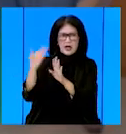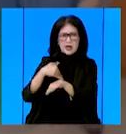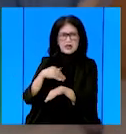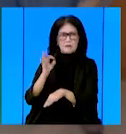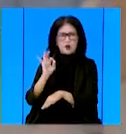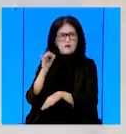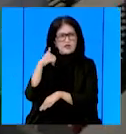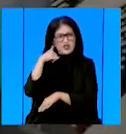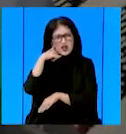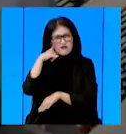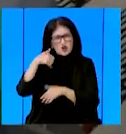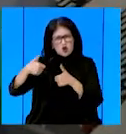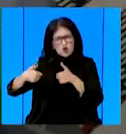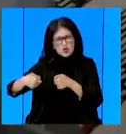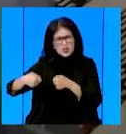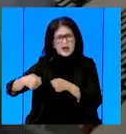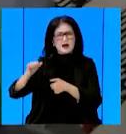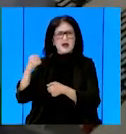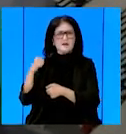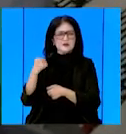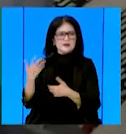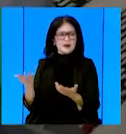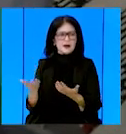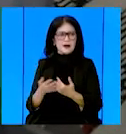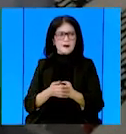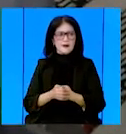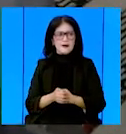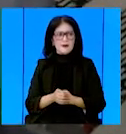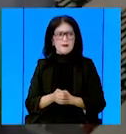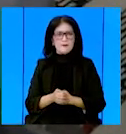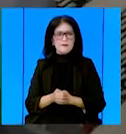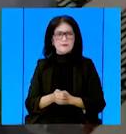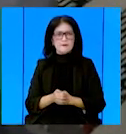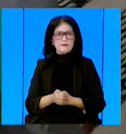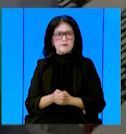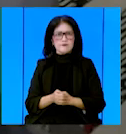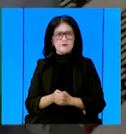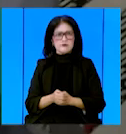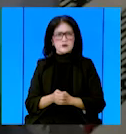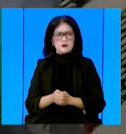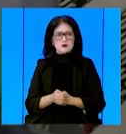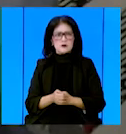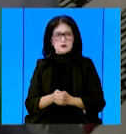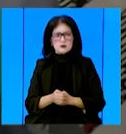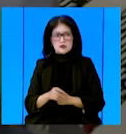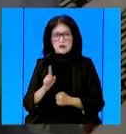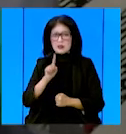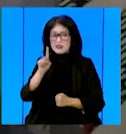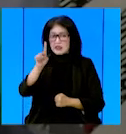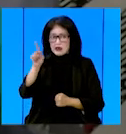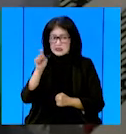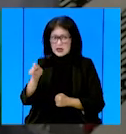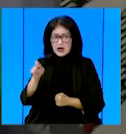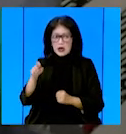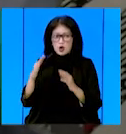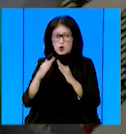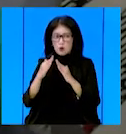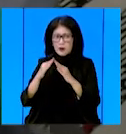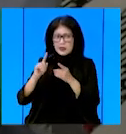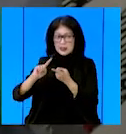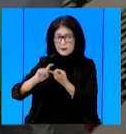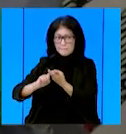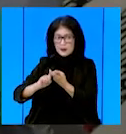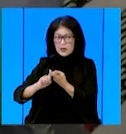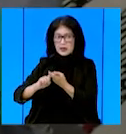bisa dihubungi saya tanya Eh ini diskusi di rumah teman e bareng Nela enggak gitu